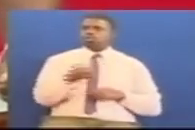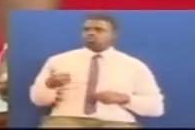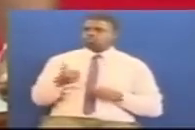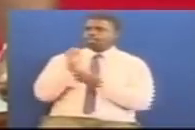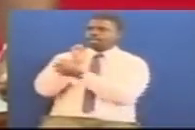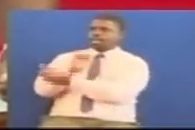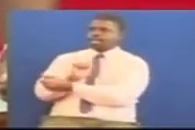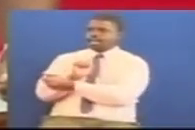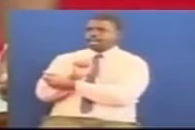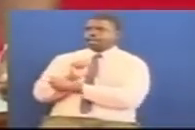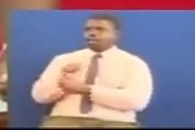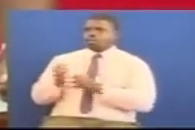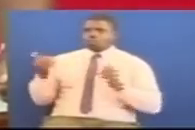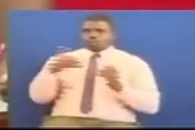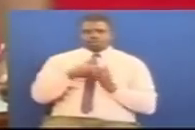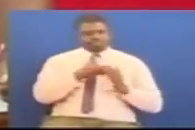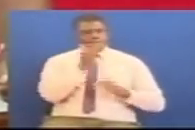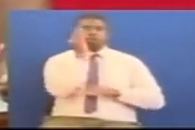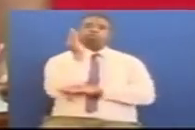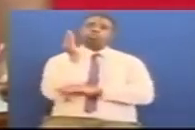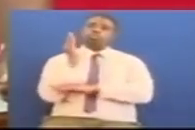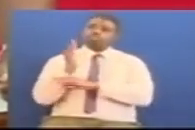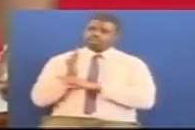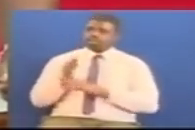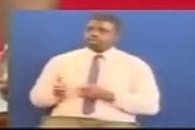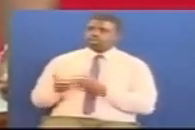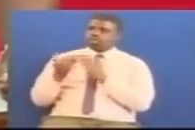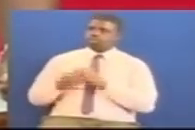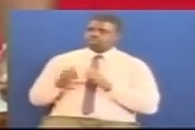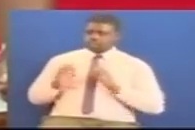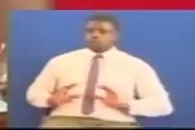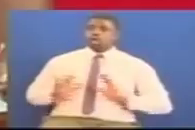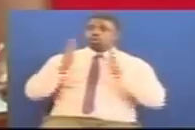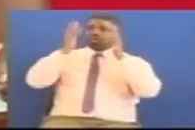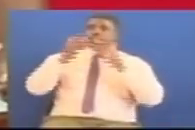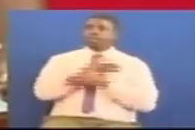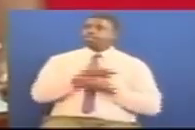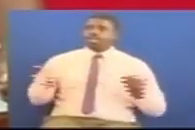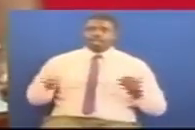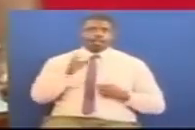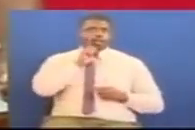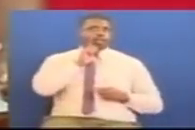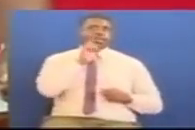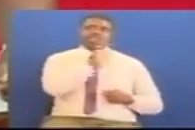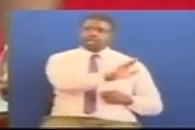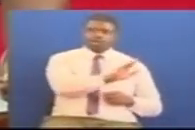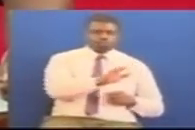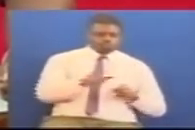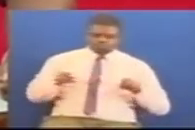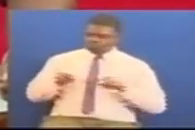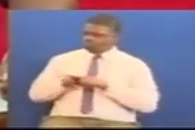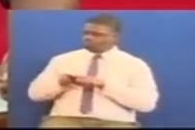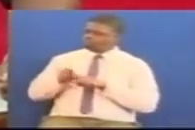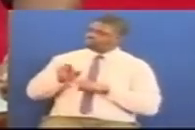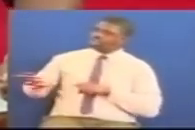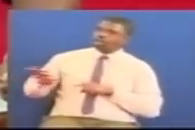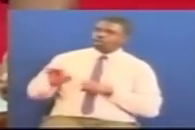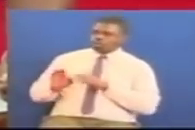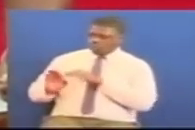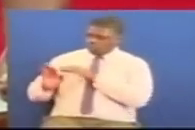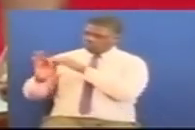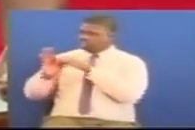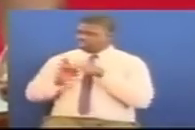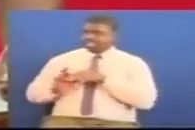magerezani wanapofikia umri ambao wanaweza wakaishi uraiani bila kuwa na mama zao, ndugu zao wamekuwa